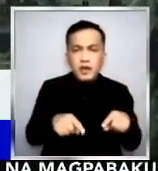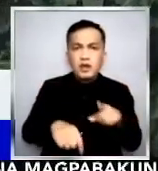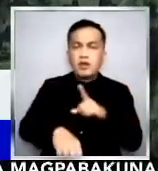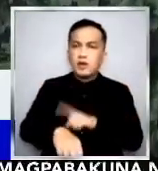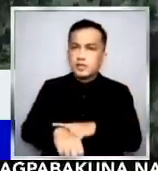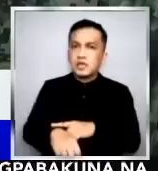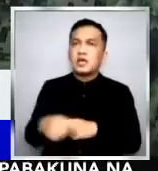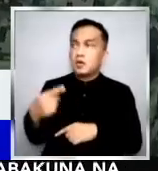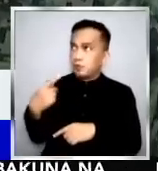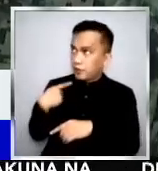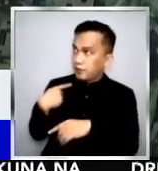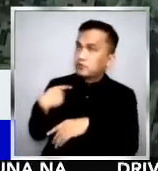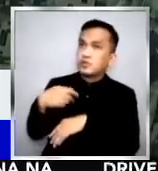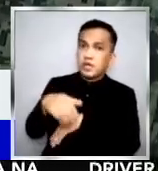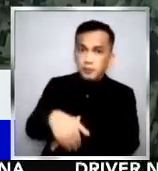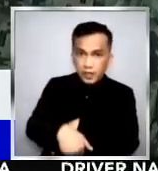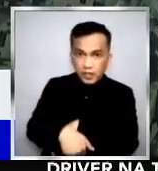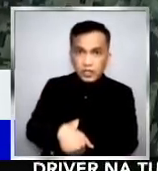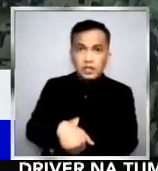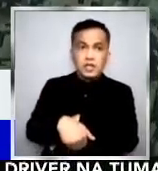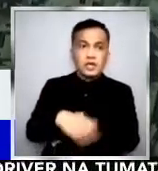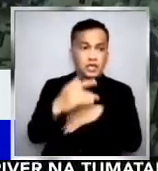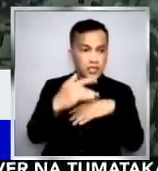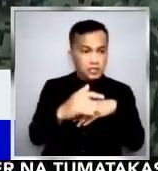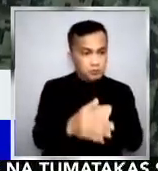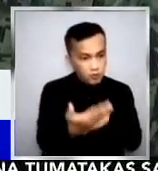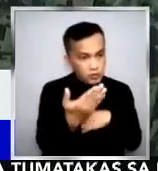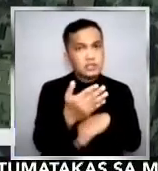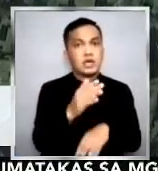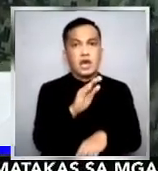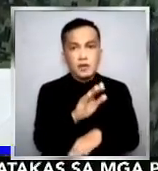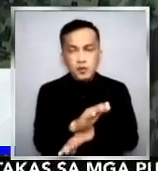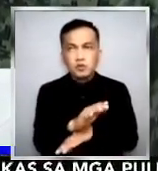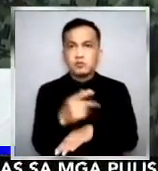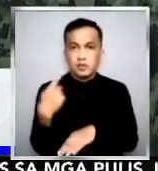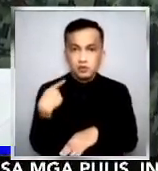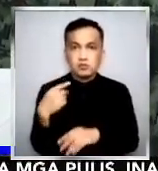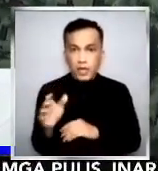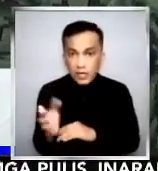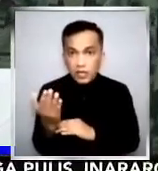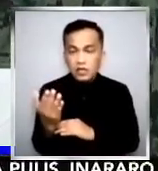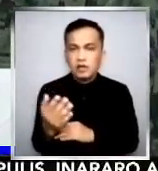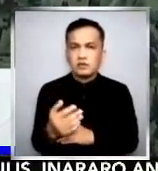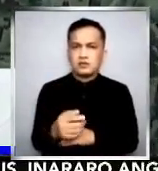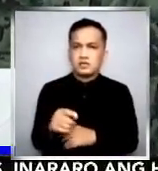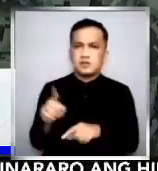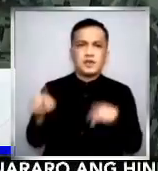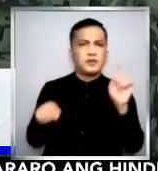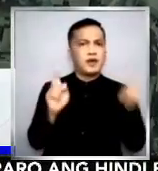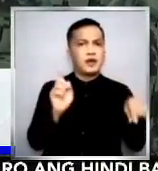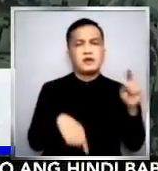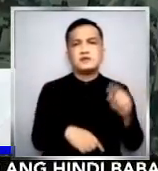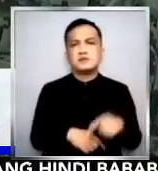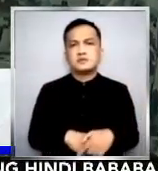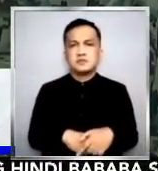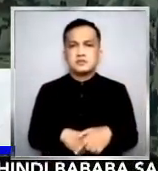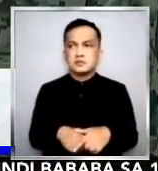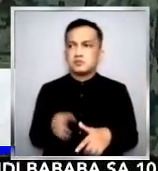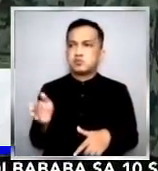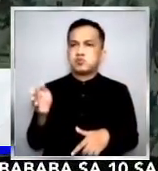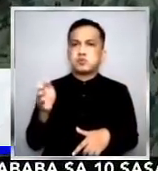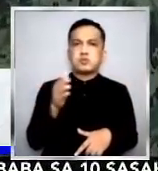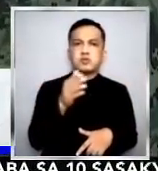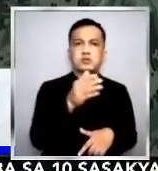madaling araw, merong hapon, merong umaga, ganun po sir. So bali talagang nag-iikot lang sila at pag